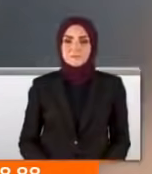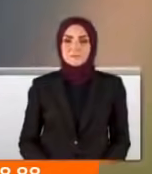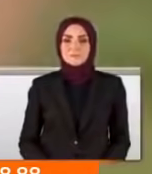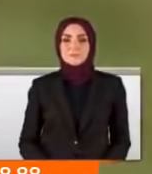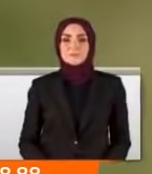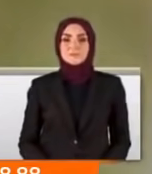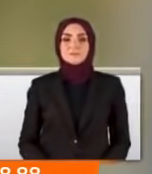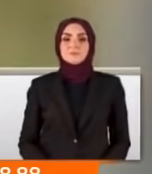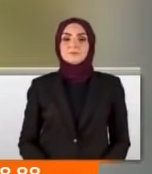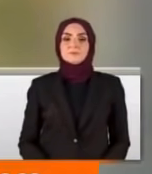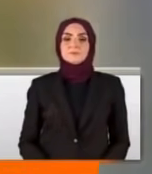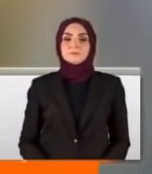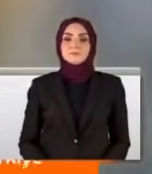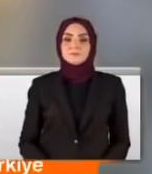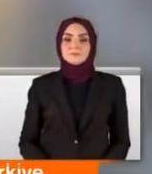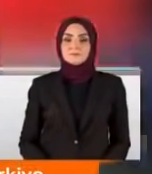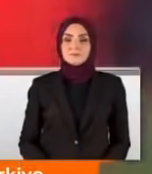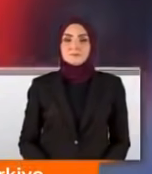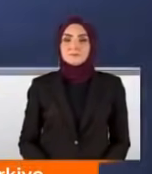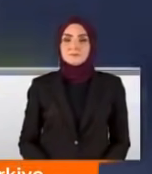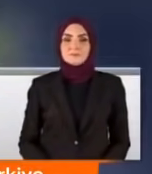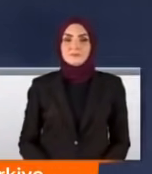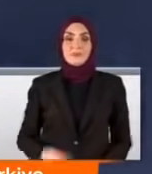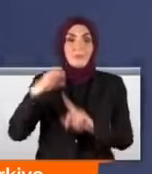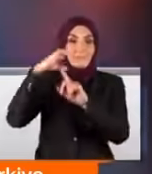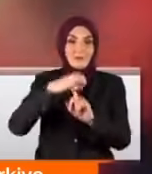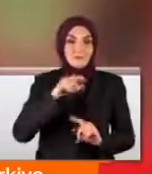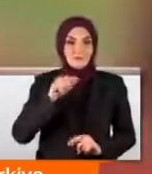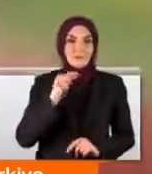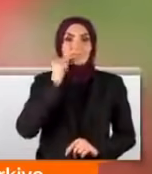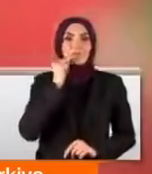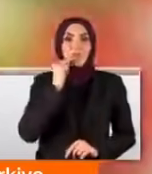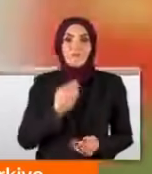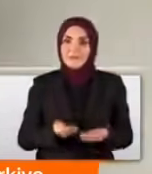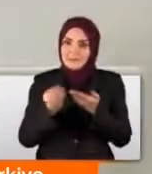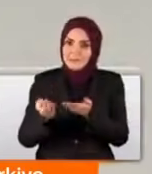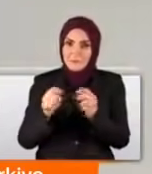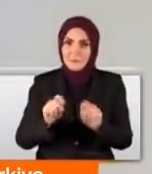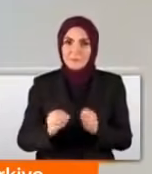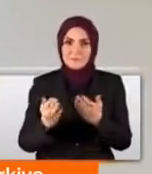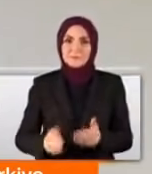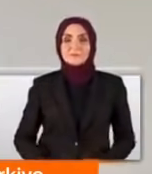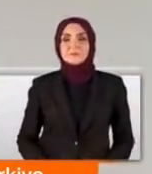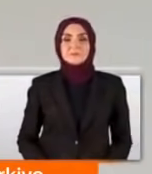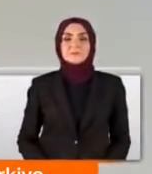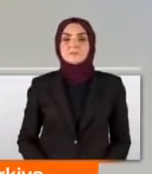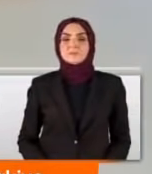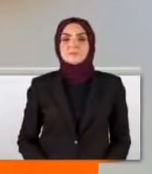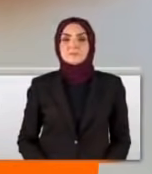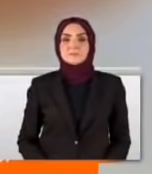ama biz çikolatası vereceğiz arkadaşlar. Ve paraşütçüye çikolata ikram etti. Arkadaşa konuştuk,